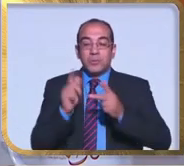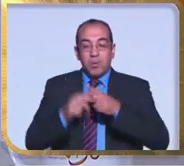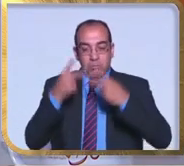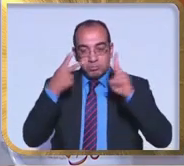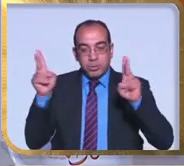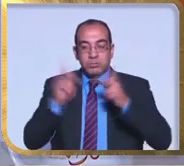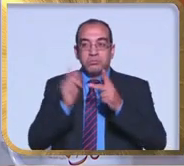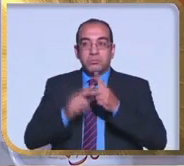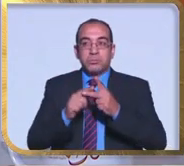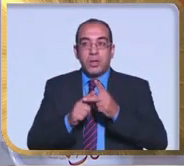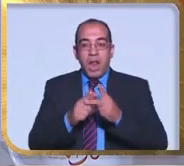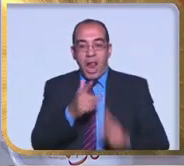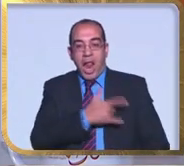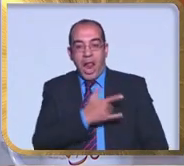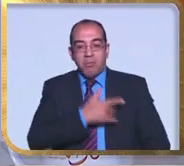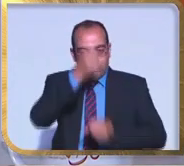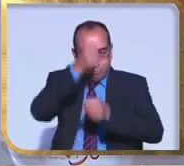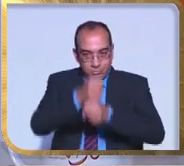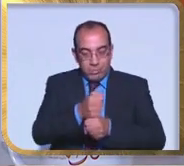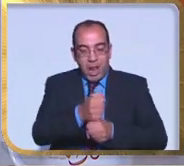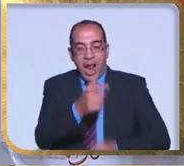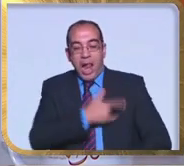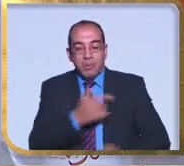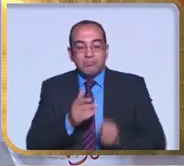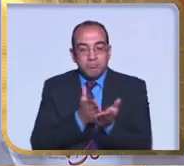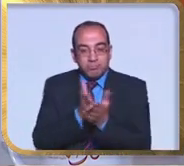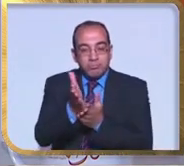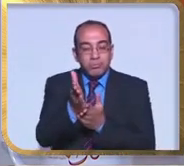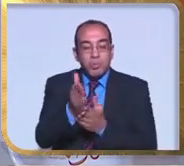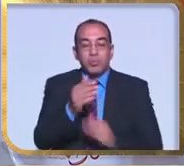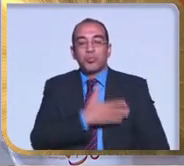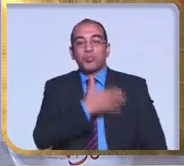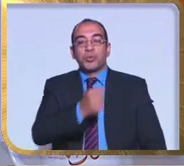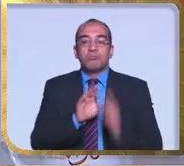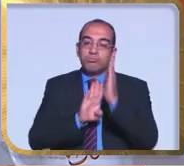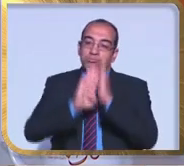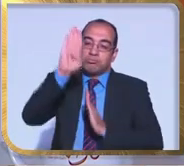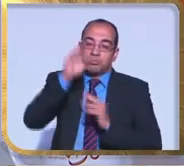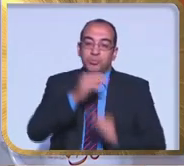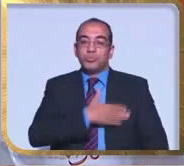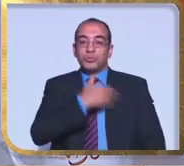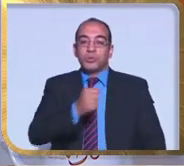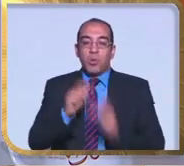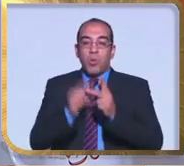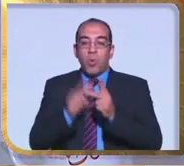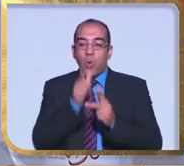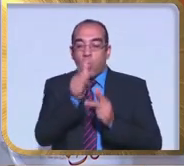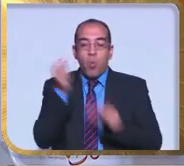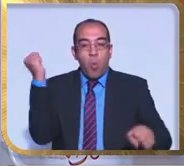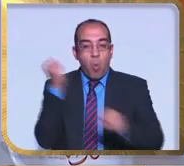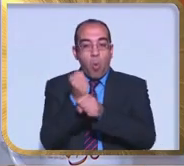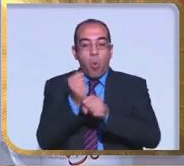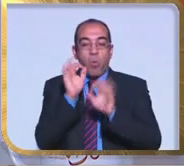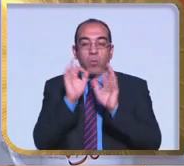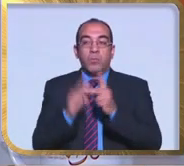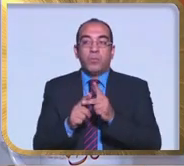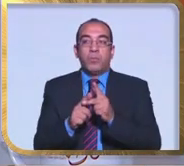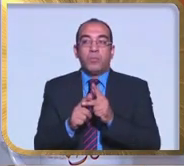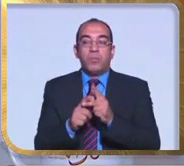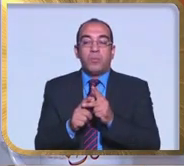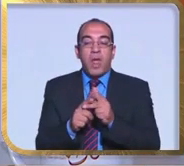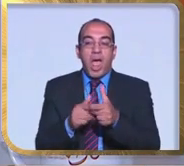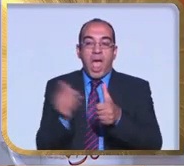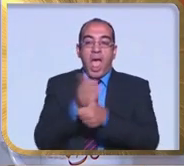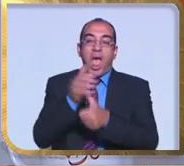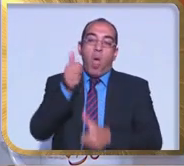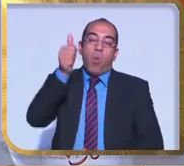هي رسخت في القلب بعد كده انطلق الإنسان المؤمن لتطبيق الإيمان، لأن الإيمان قول وعمل. يعني